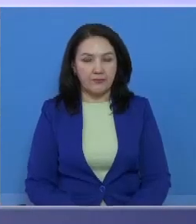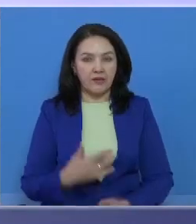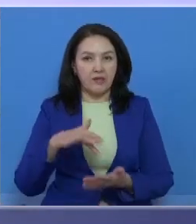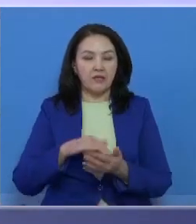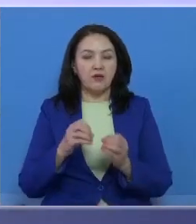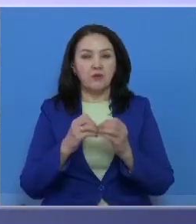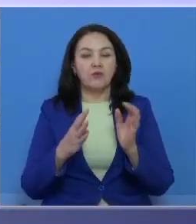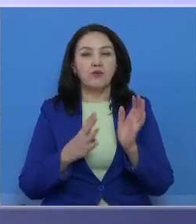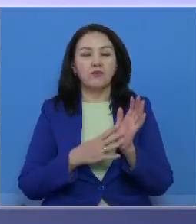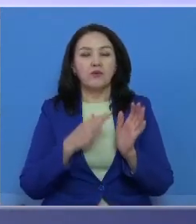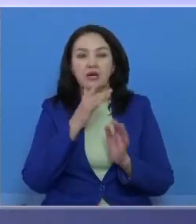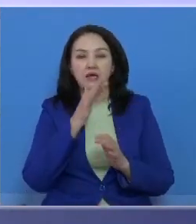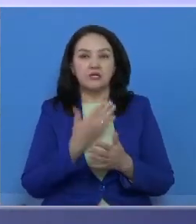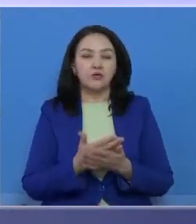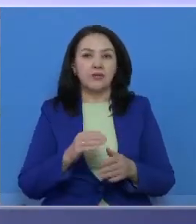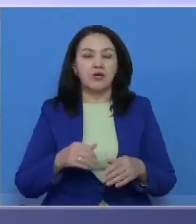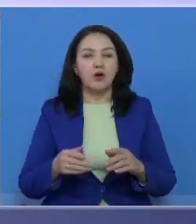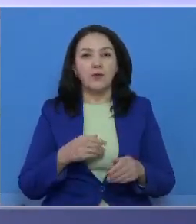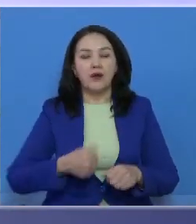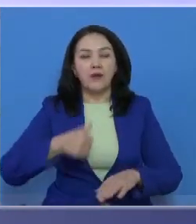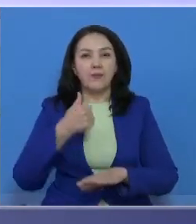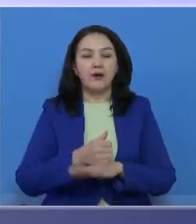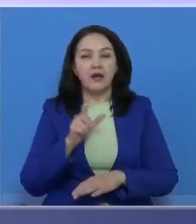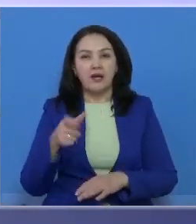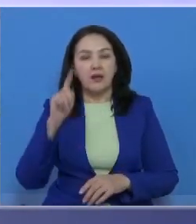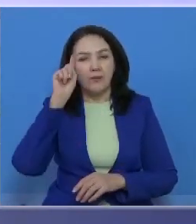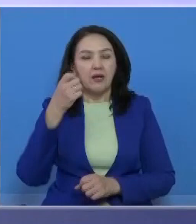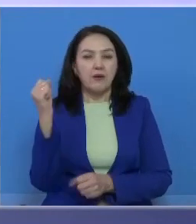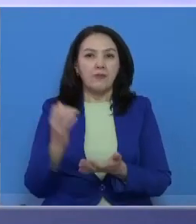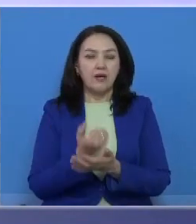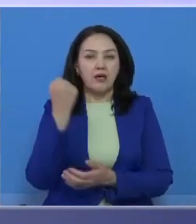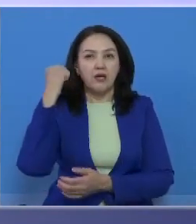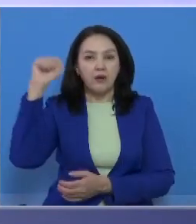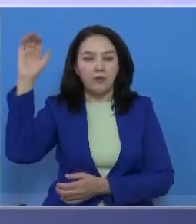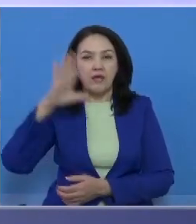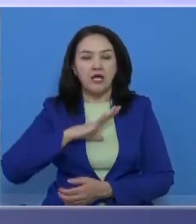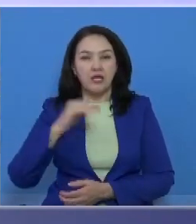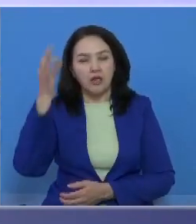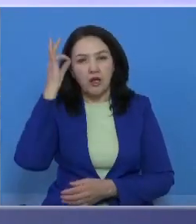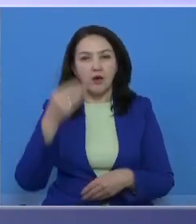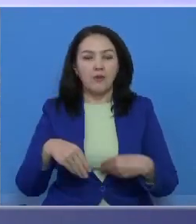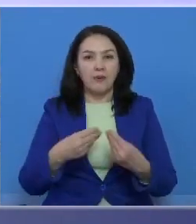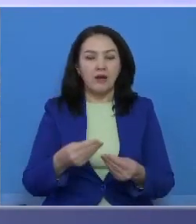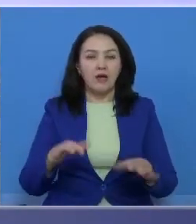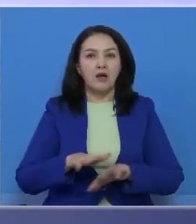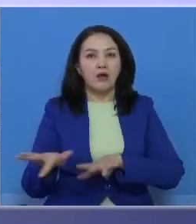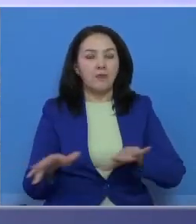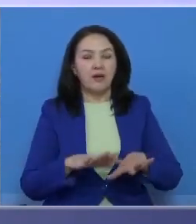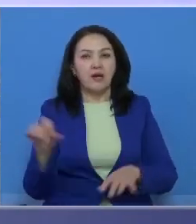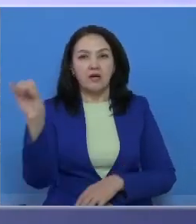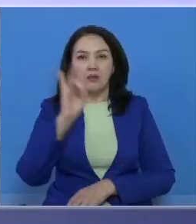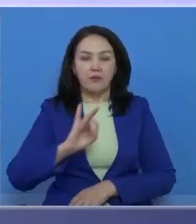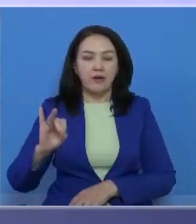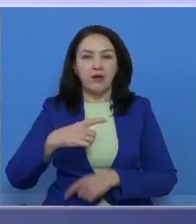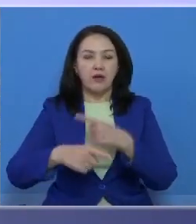Қалада 19-шы ғасырдағы ұлт-азаттық қозғалыстың басшысы, халқымыздың белгілі батыры Есет Көтібарұлына арналған ескерткіш орнатылды. Салтанатты шараға тарихи